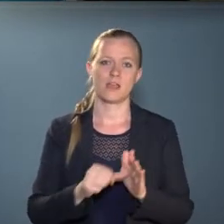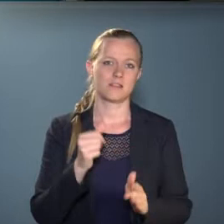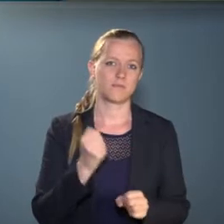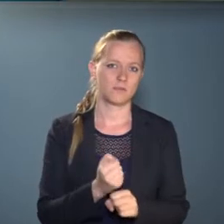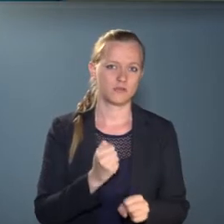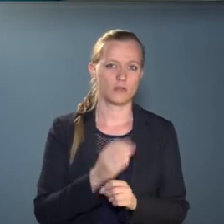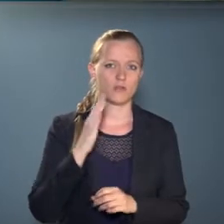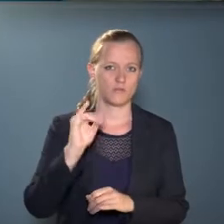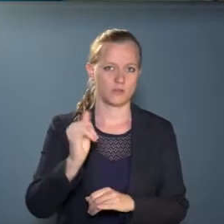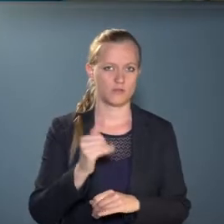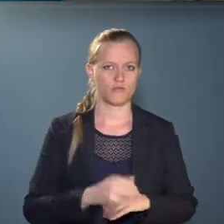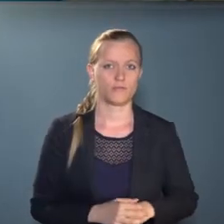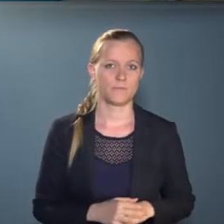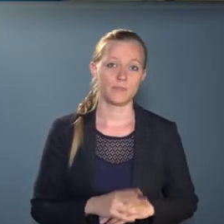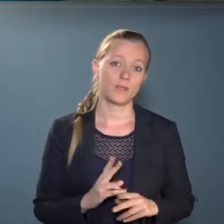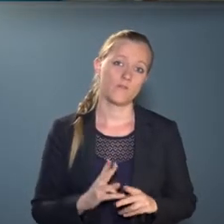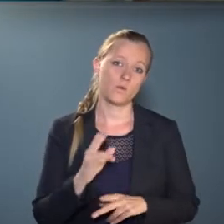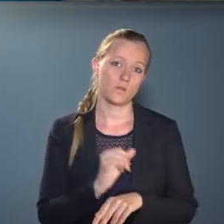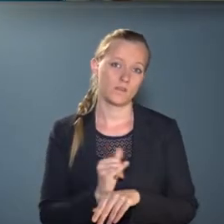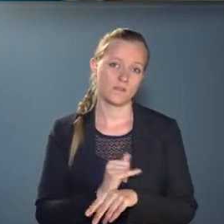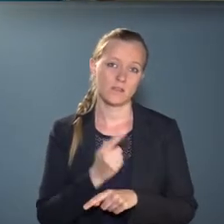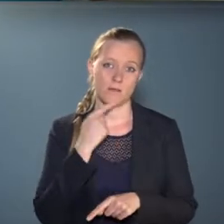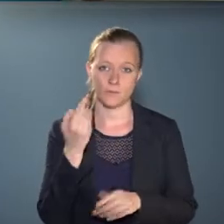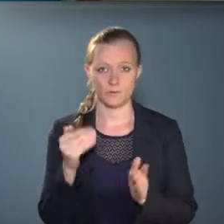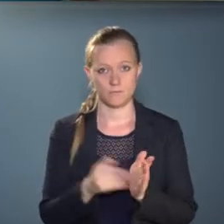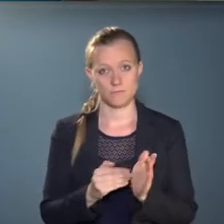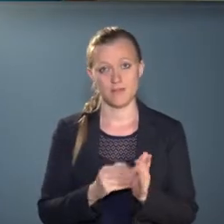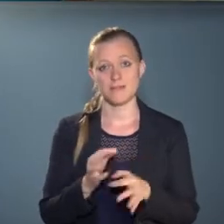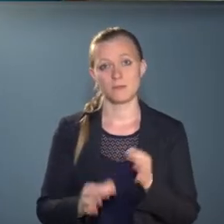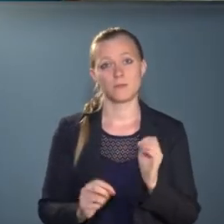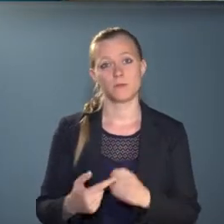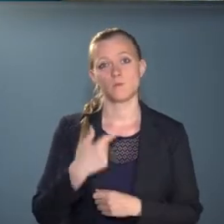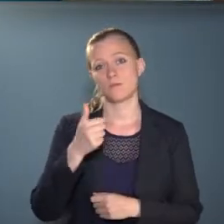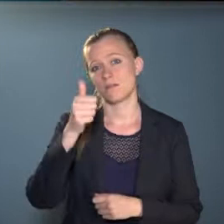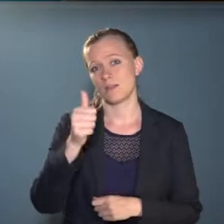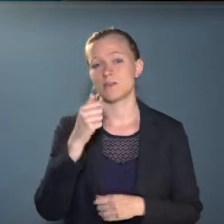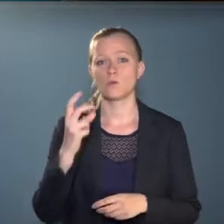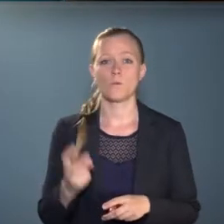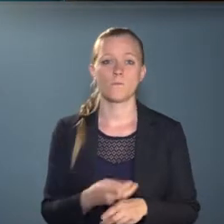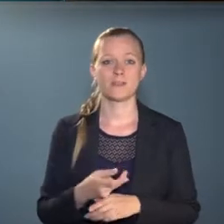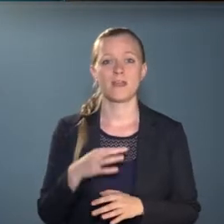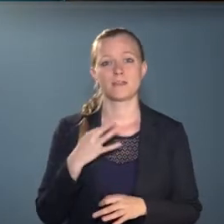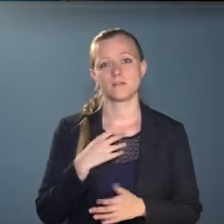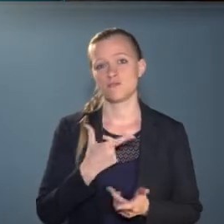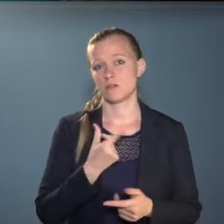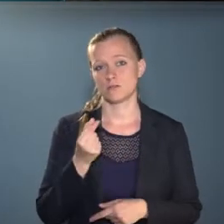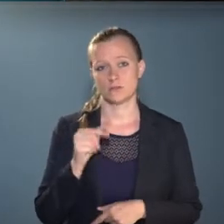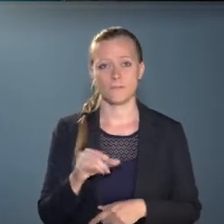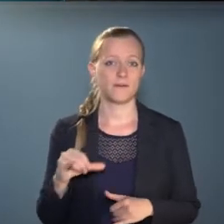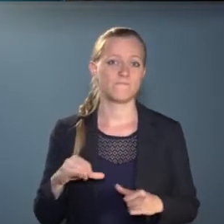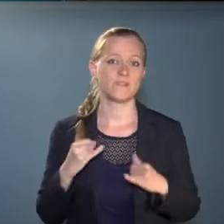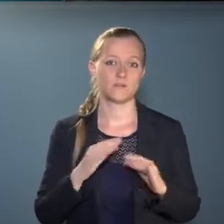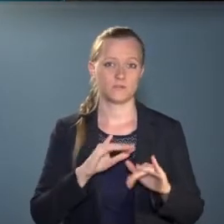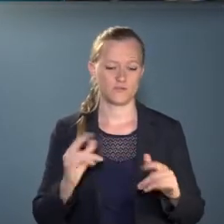csinálni a jövőben is. A főigazgató elmondta még, hogy a szeptember 21-i kőbányai egészségnapon a fiatalokat